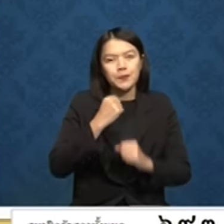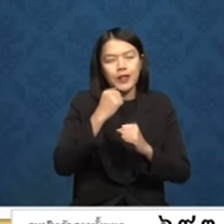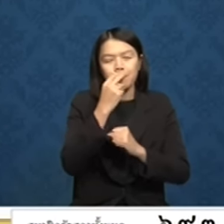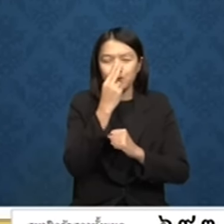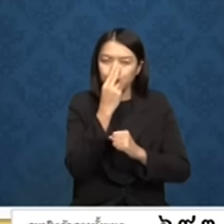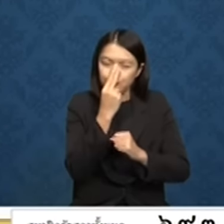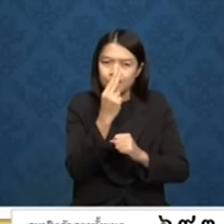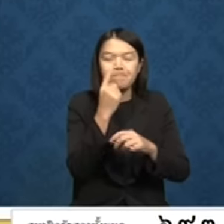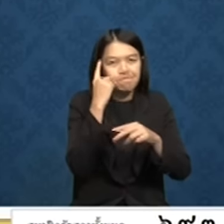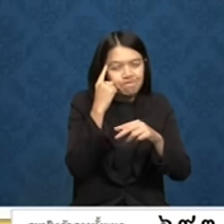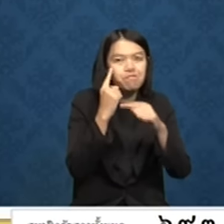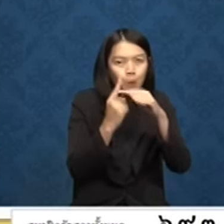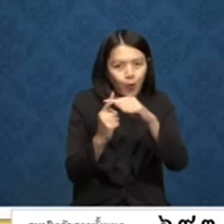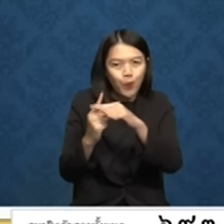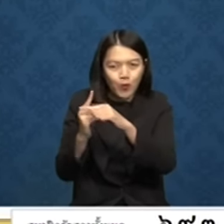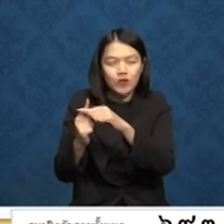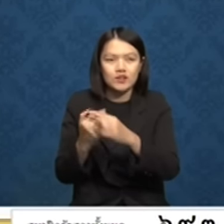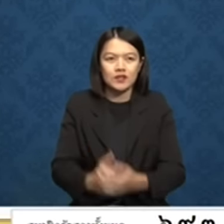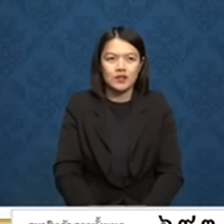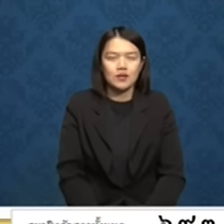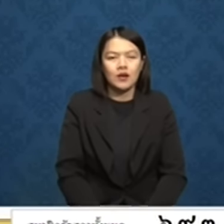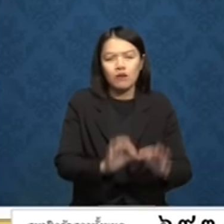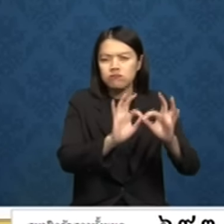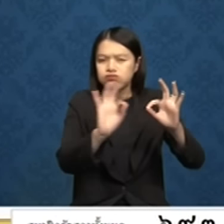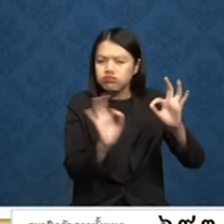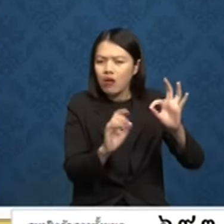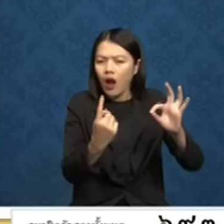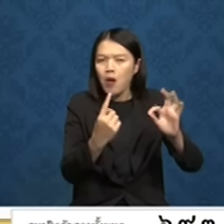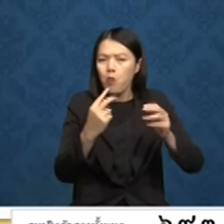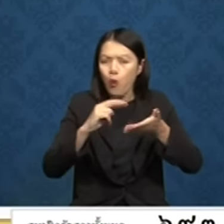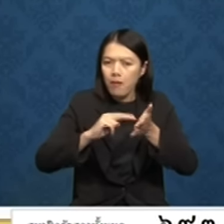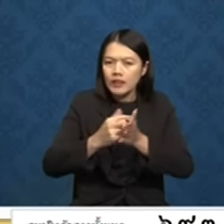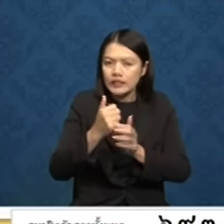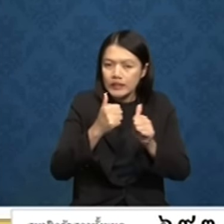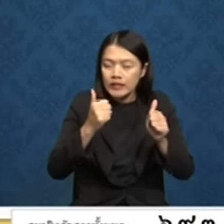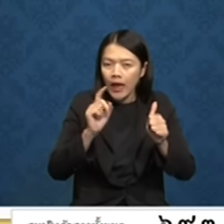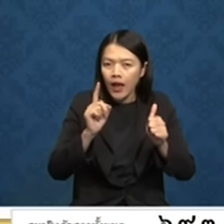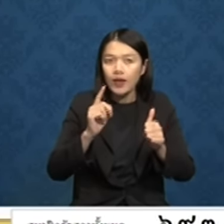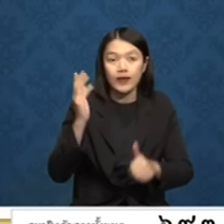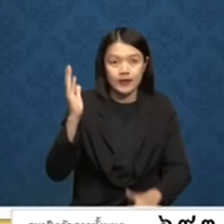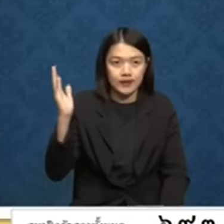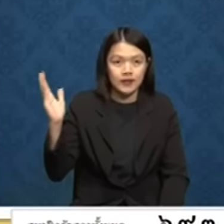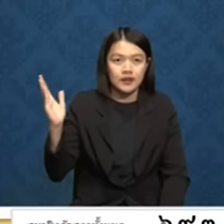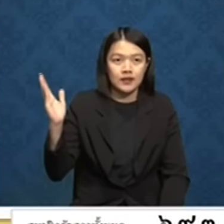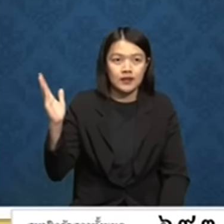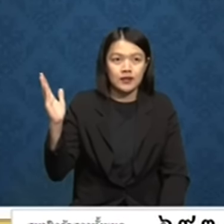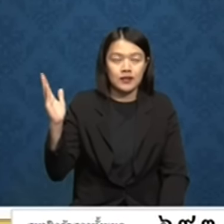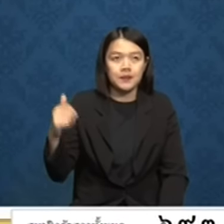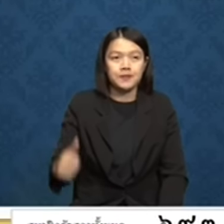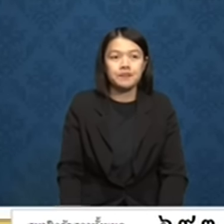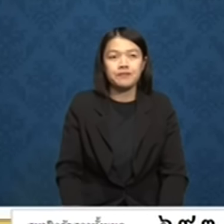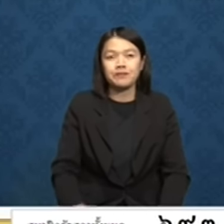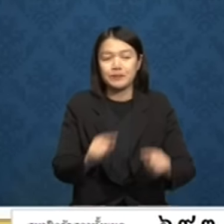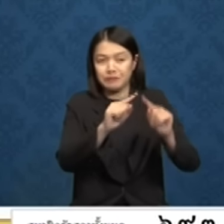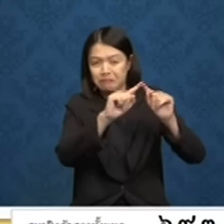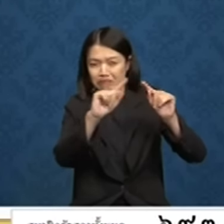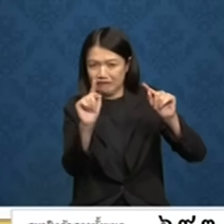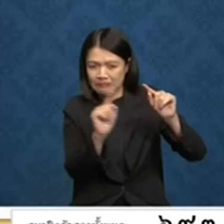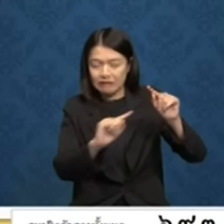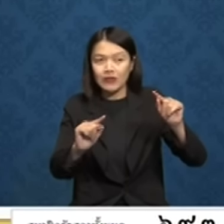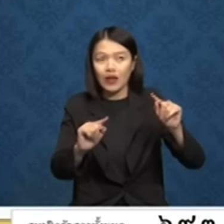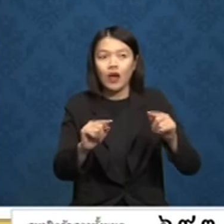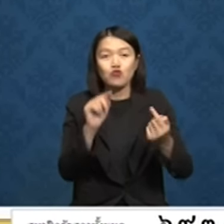กในแง่ดีครับท่านประธานประโยคเดียวนี้มีความหมายอย่างยิ่งเพราะอะไรครับขอสไลด์ถัดไปครับประโยคเดียวนี้มันวางอ